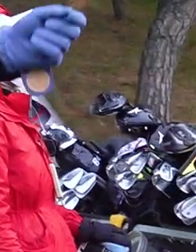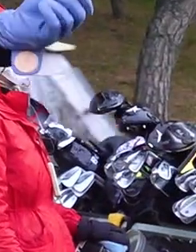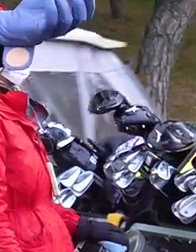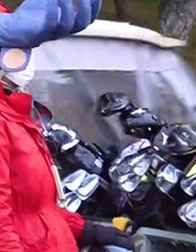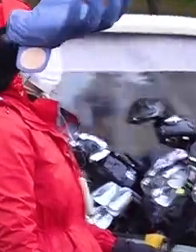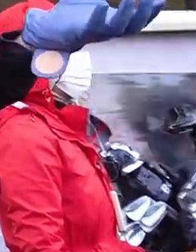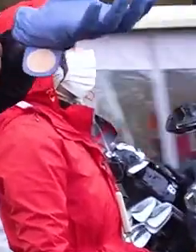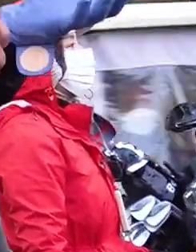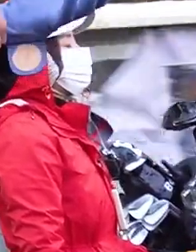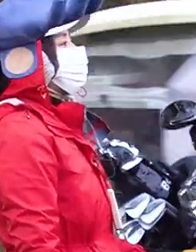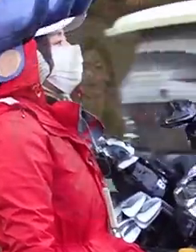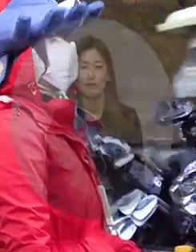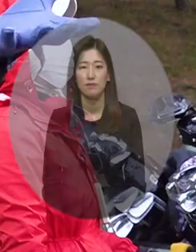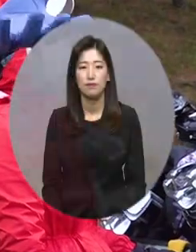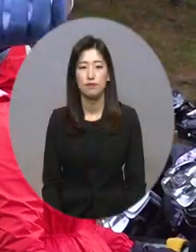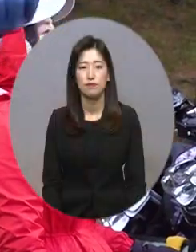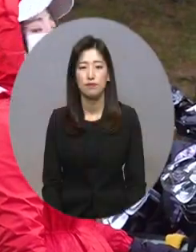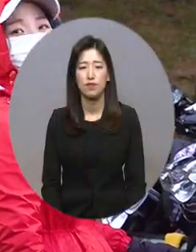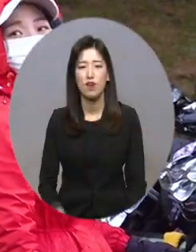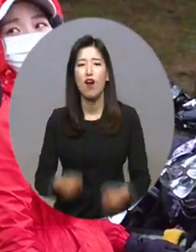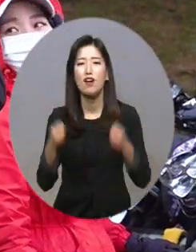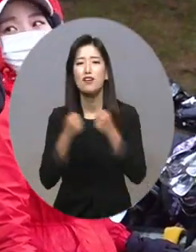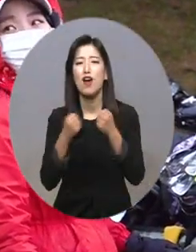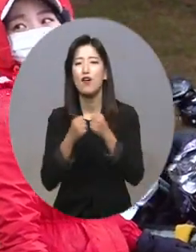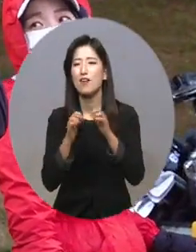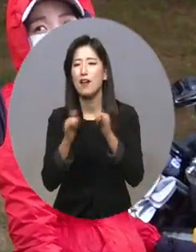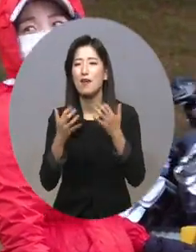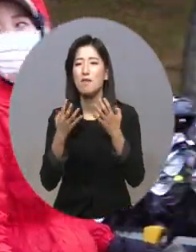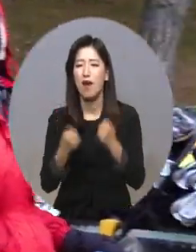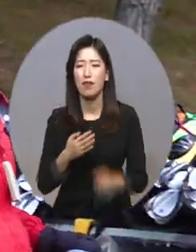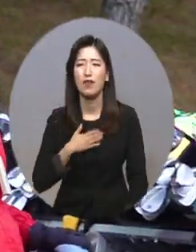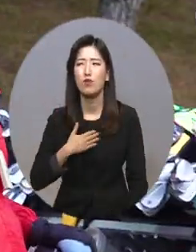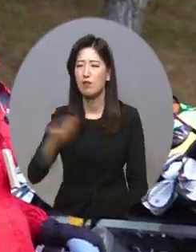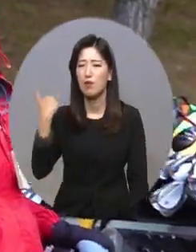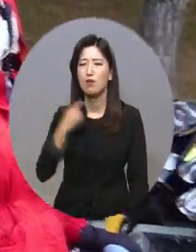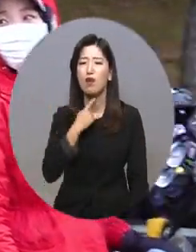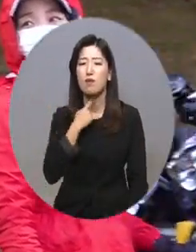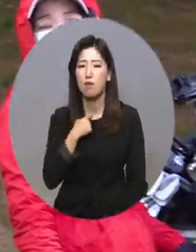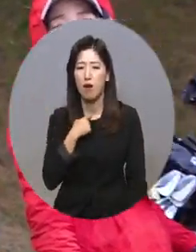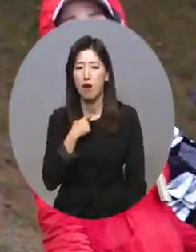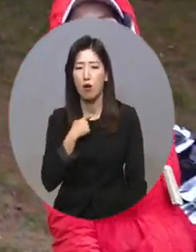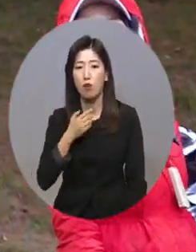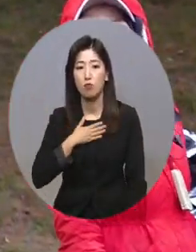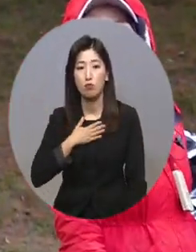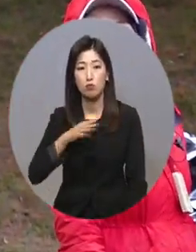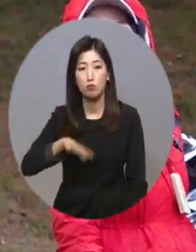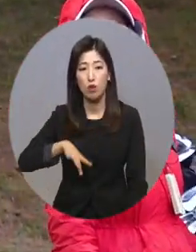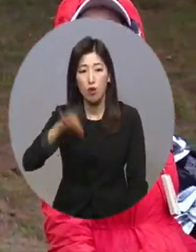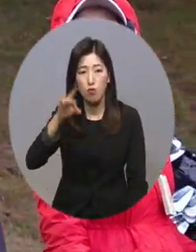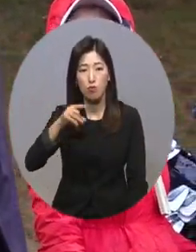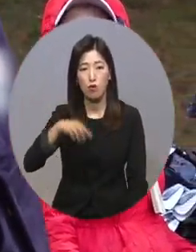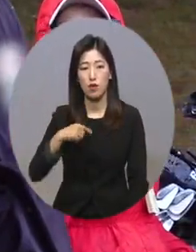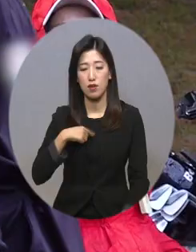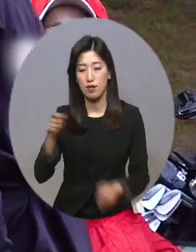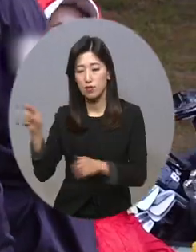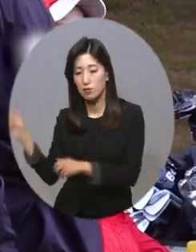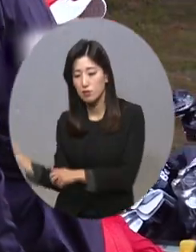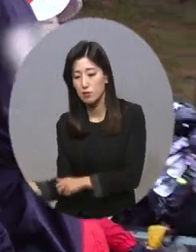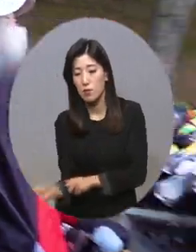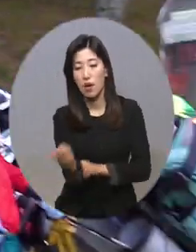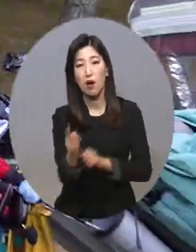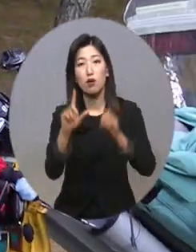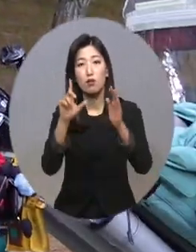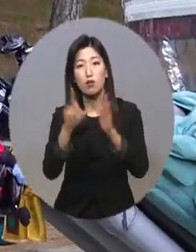없는 분들 많은데 저도 쌓고 대한 것 분명히 우리는 로컬 을 내가 친 순간 파이터 터진